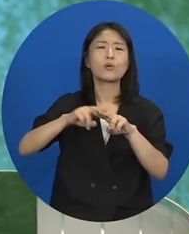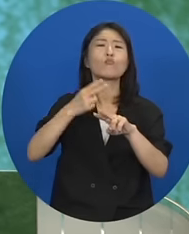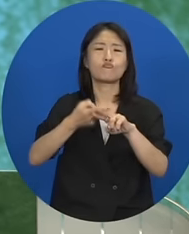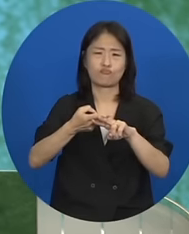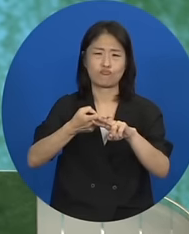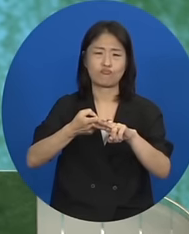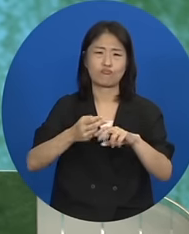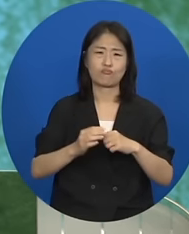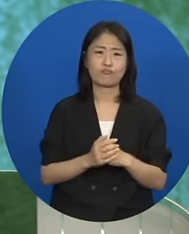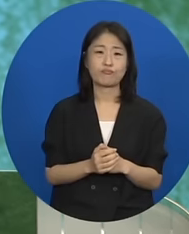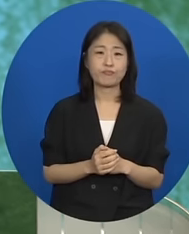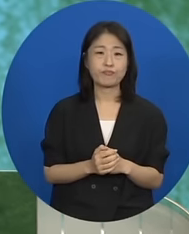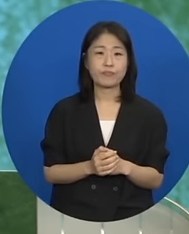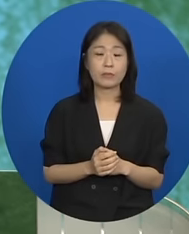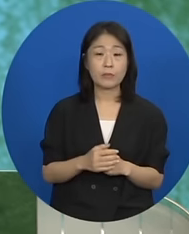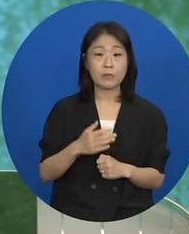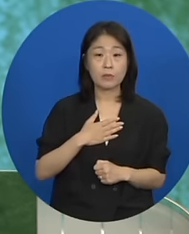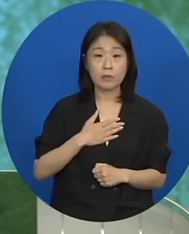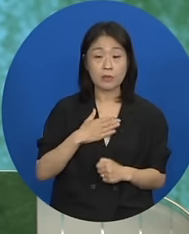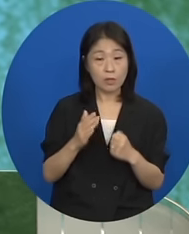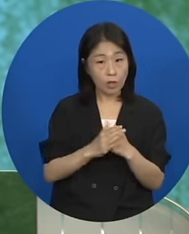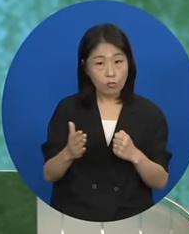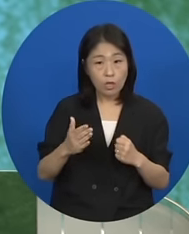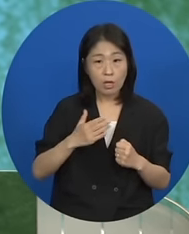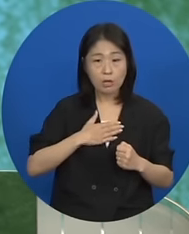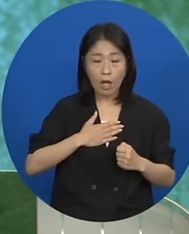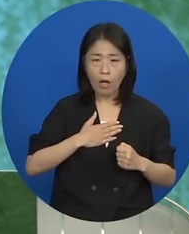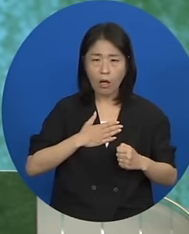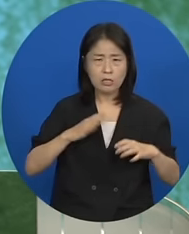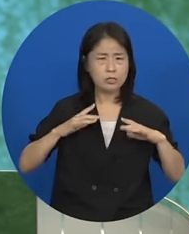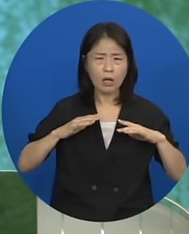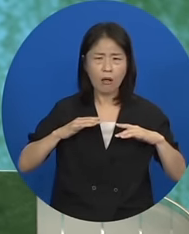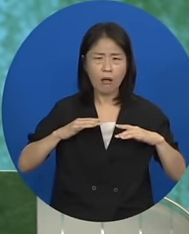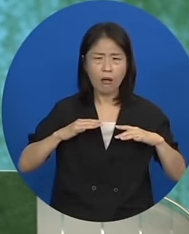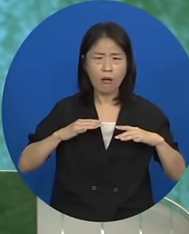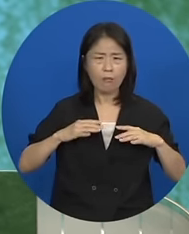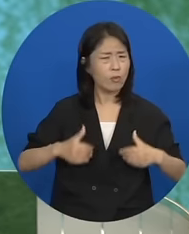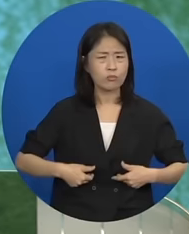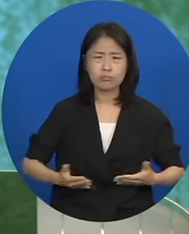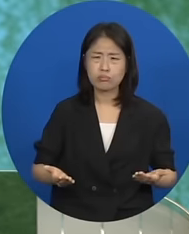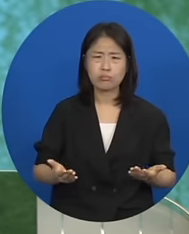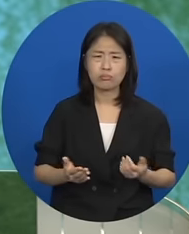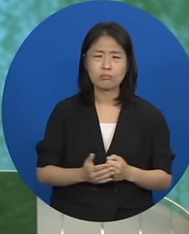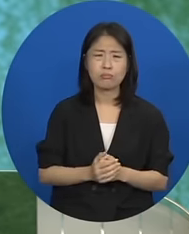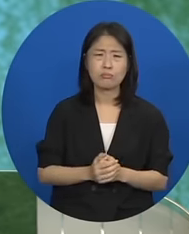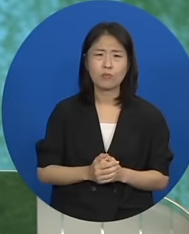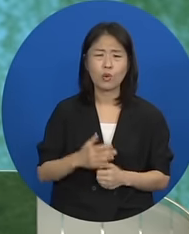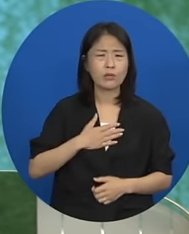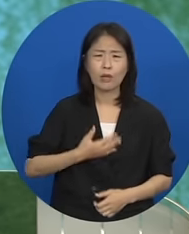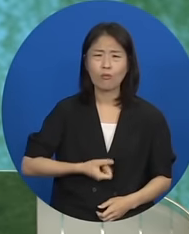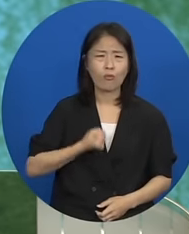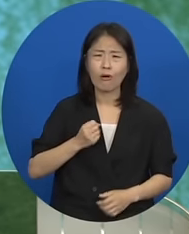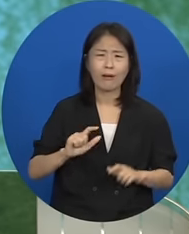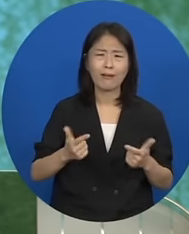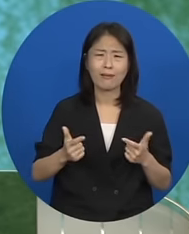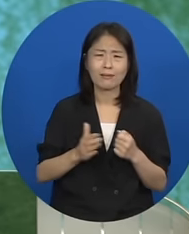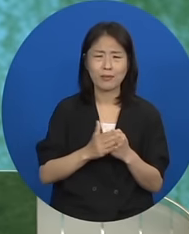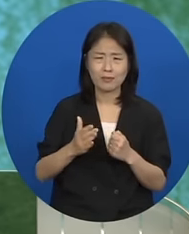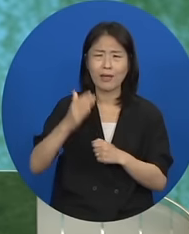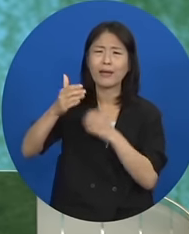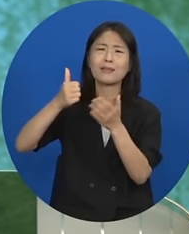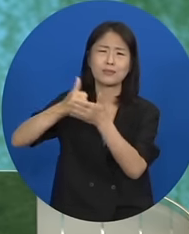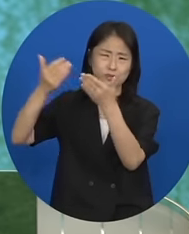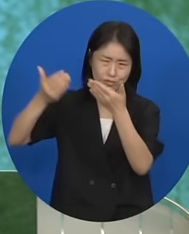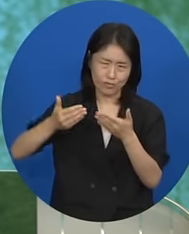것이에요 그렇 때문에 것이 하나도 없죠 다 받은 건데 뭘 자랑하겠습니다 그러므로